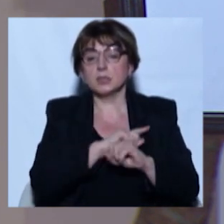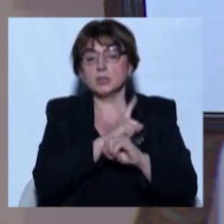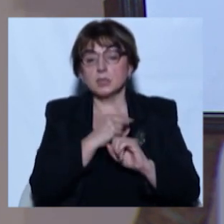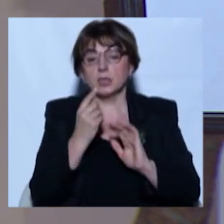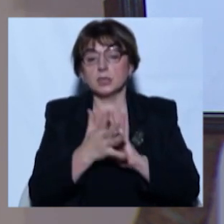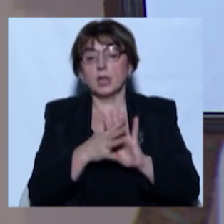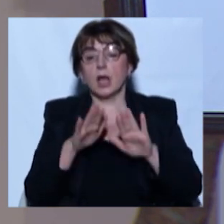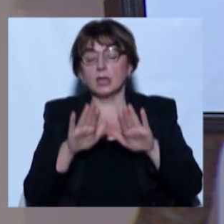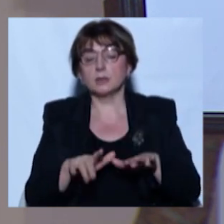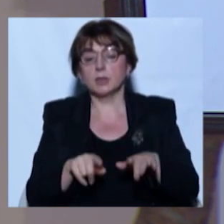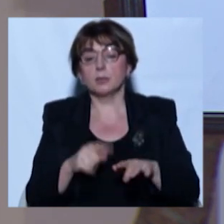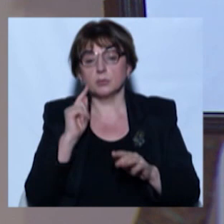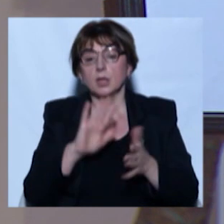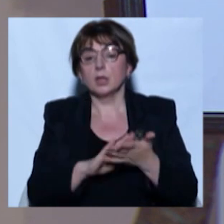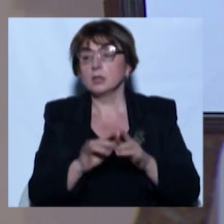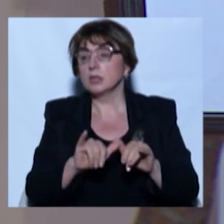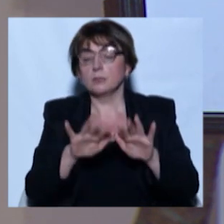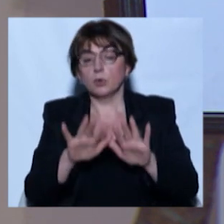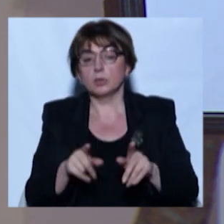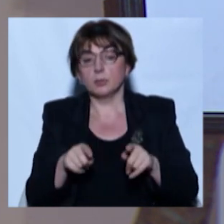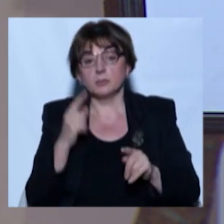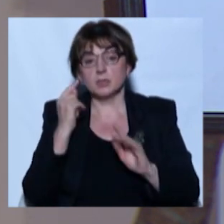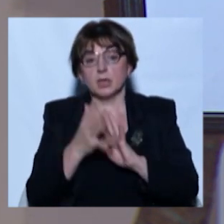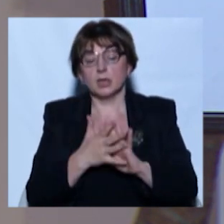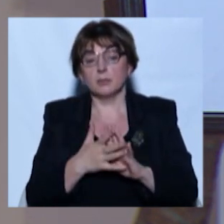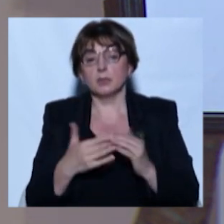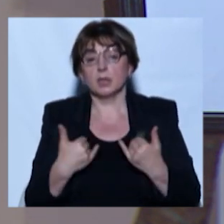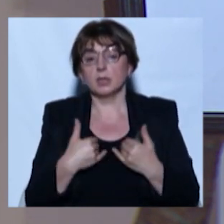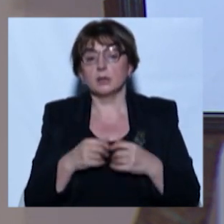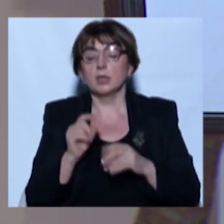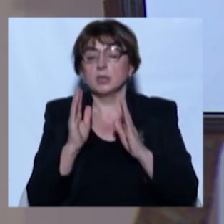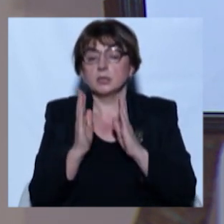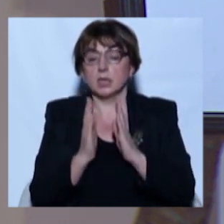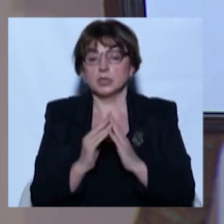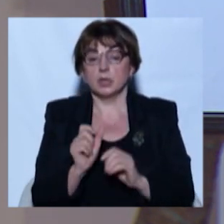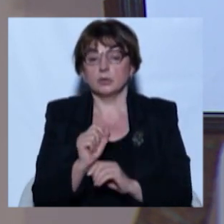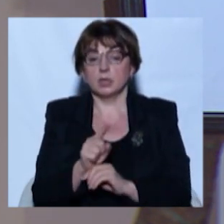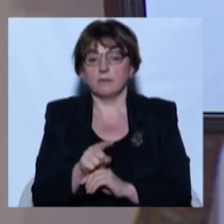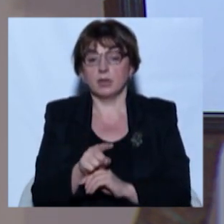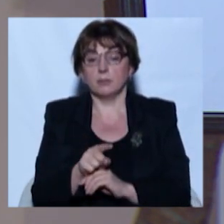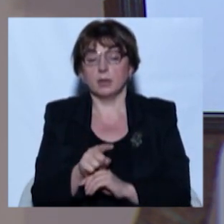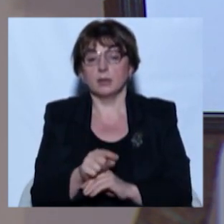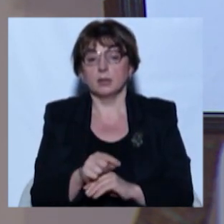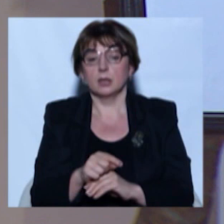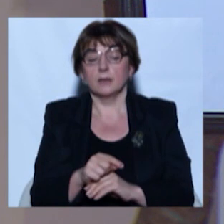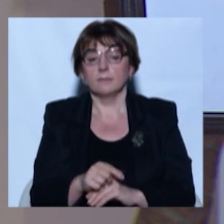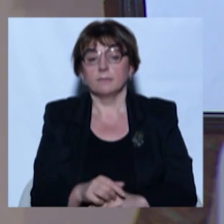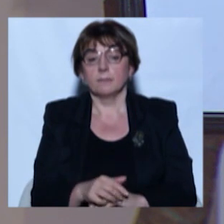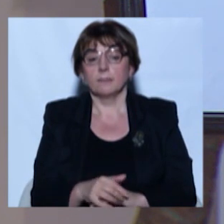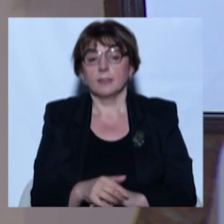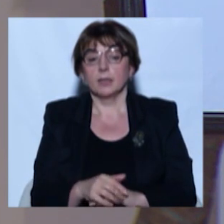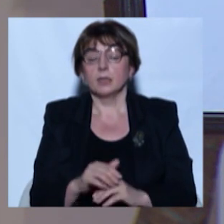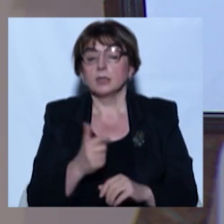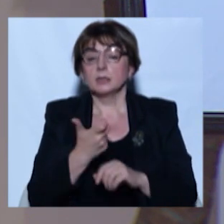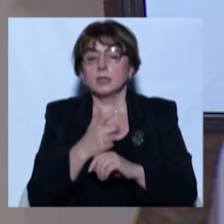და ადგილმდებარეობის დადგენაში. ეხლა მოდით საშინაო დავალება, ესეთი საშინაო დავალება გვექნება.